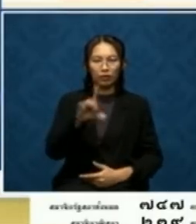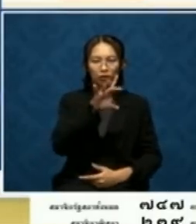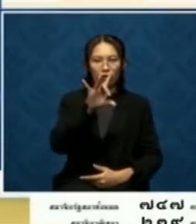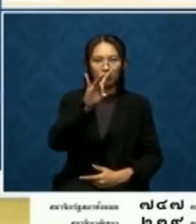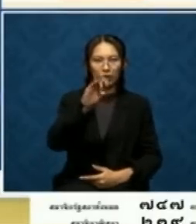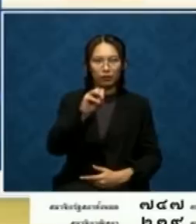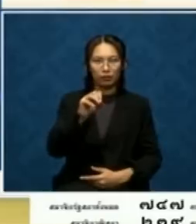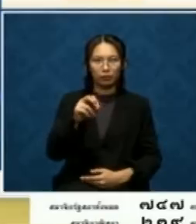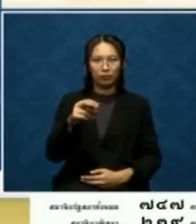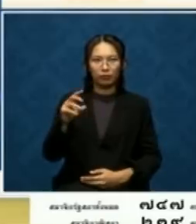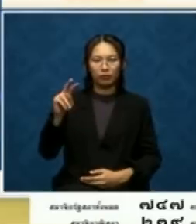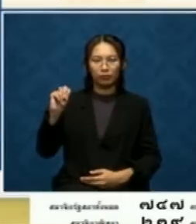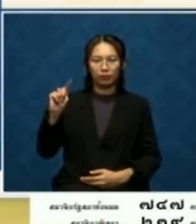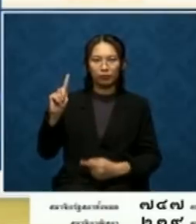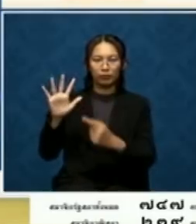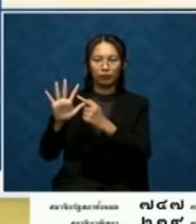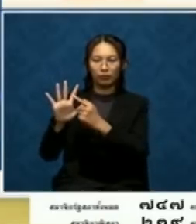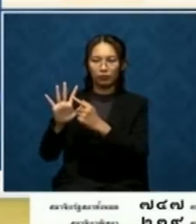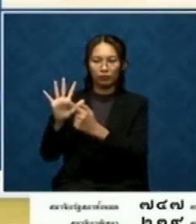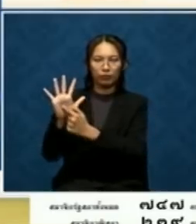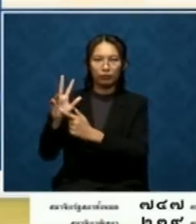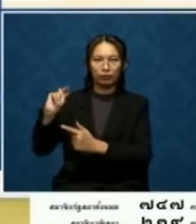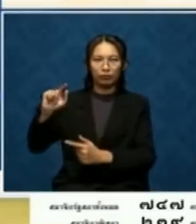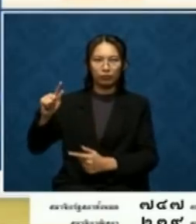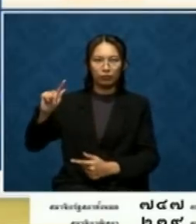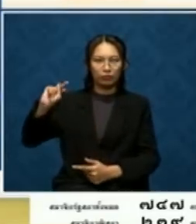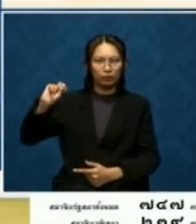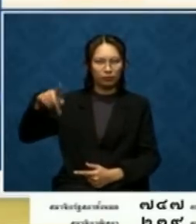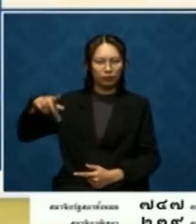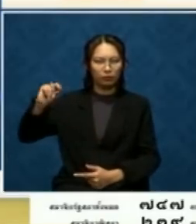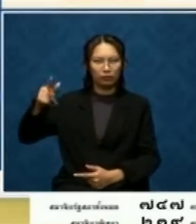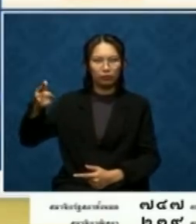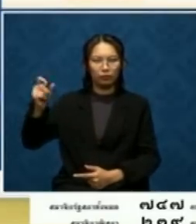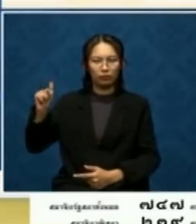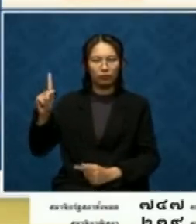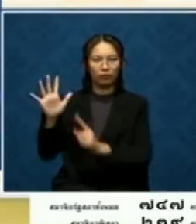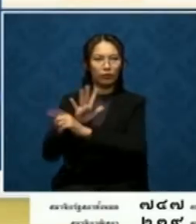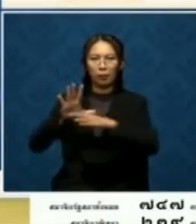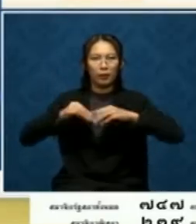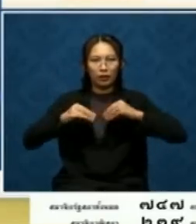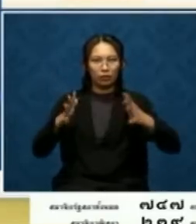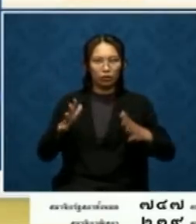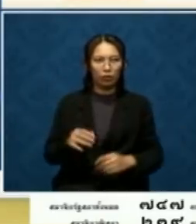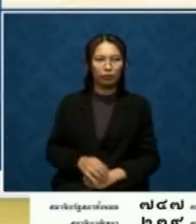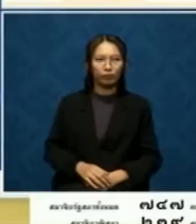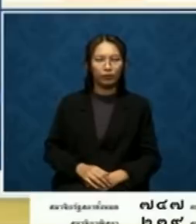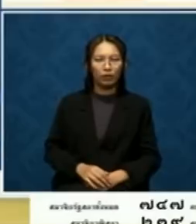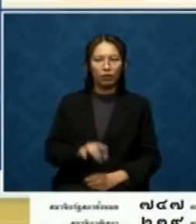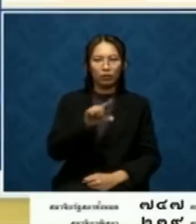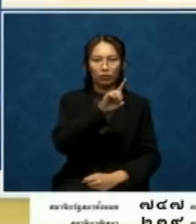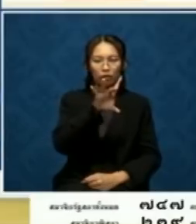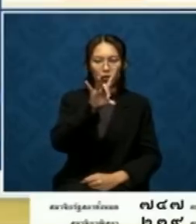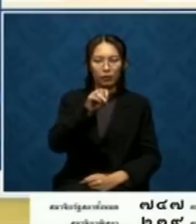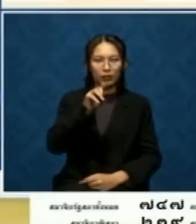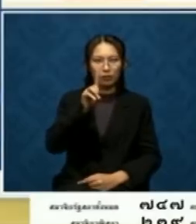ไปยังพรรคพลังประชารัฐด้วยนะในฐานะที่พรรคพลังประชารัฐเองนั้นเนี่ยก็มีบุคคลที่เคยอยู่ในคสช.ม